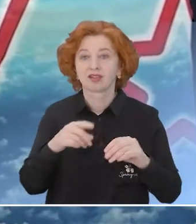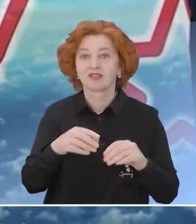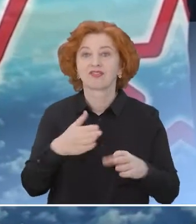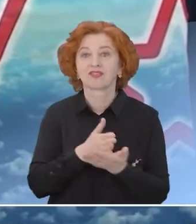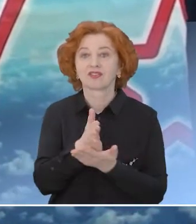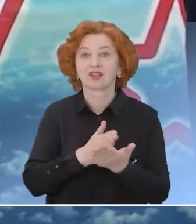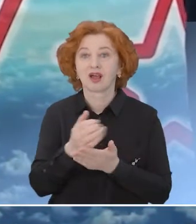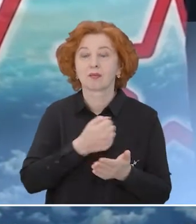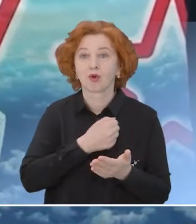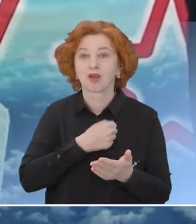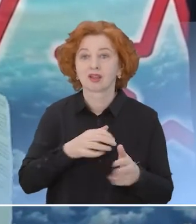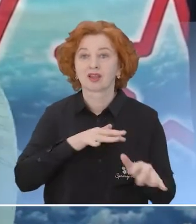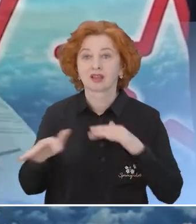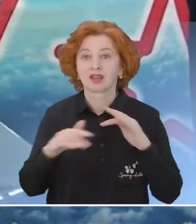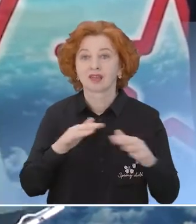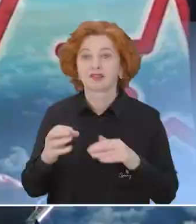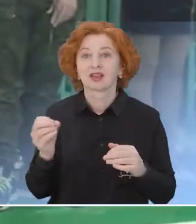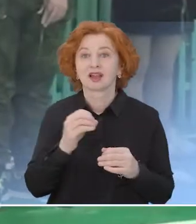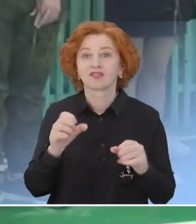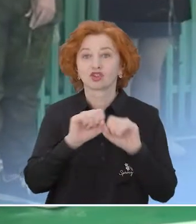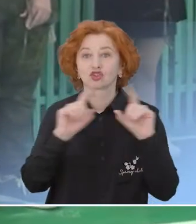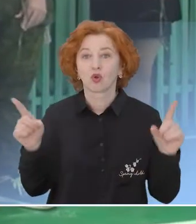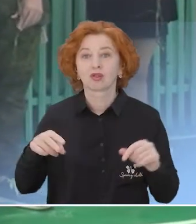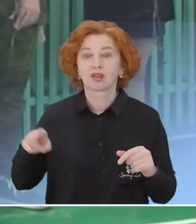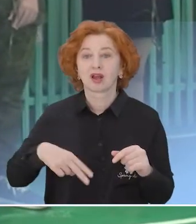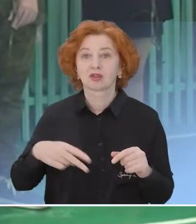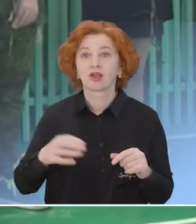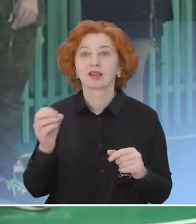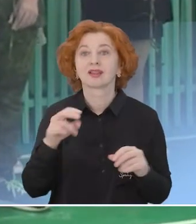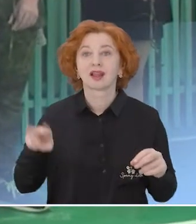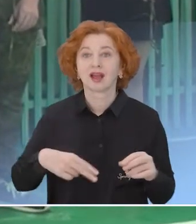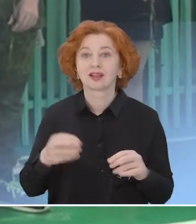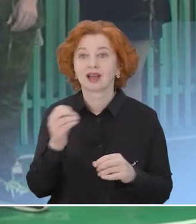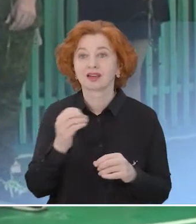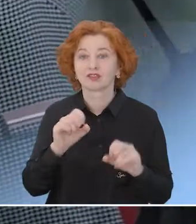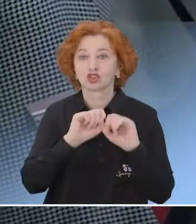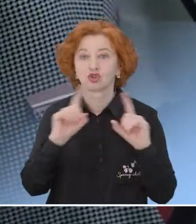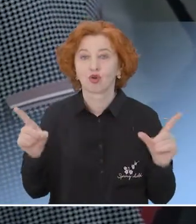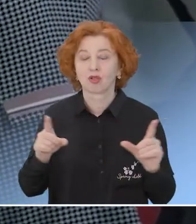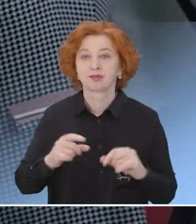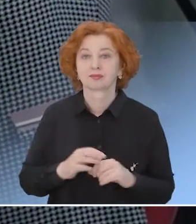общественной организации ветеранов боевых действий «Саланг», и Екатерина Ткачева, директор Екатериновской школы.